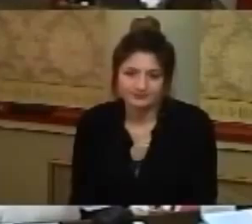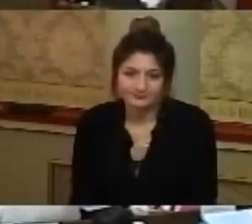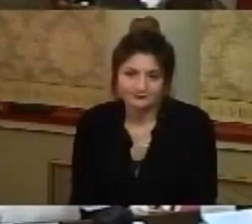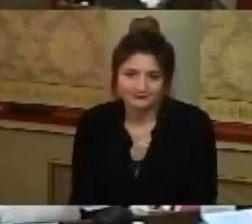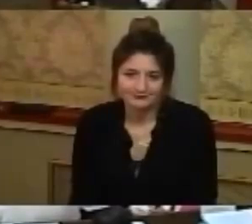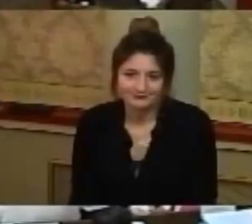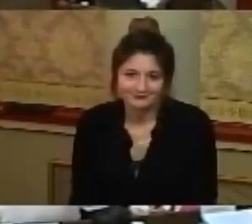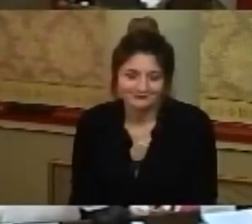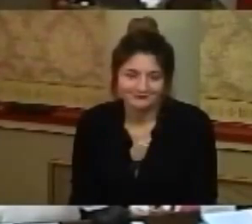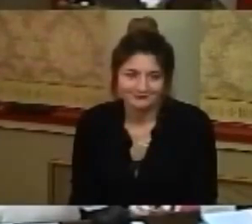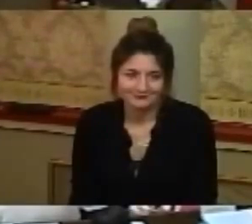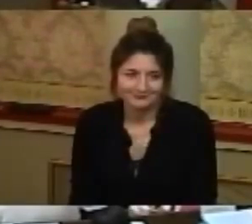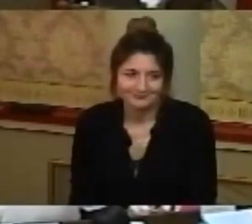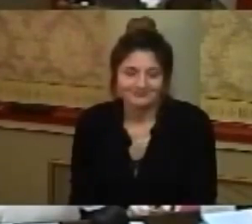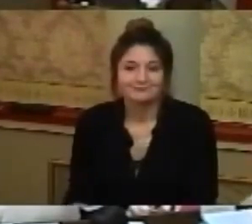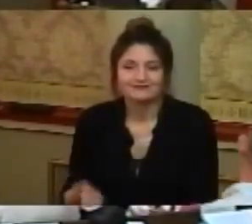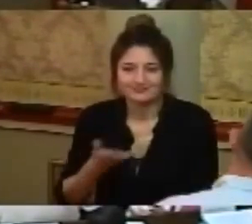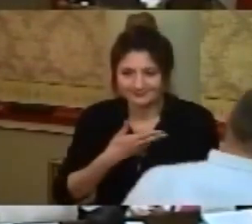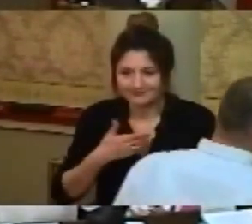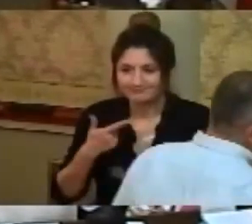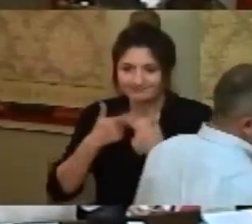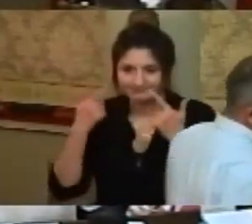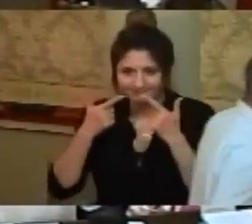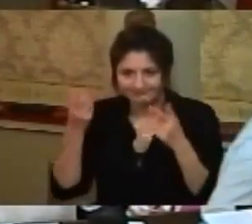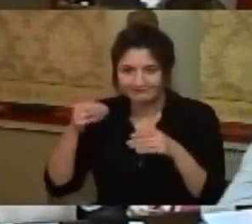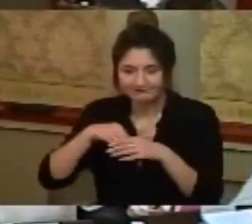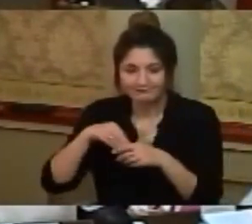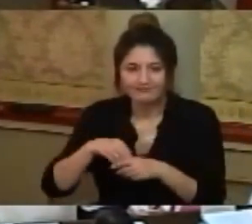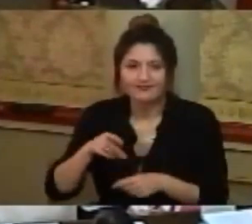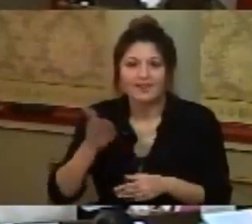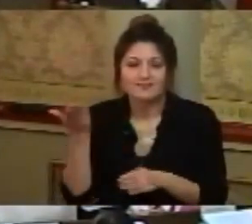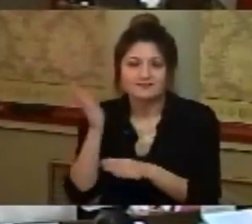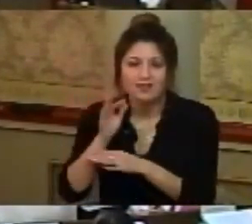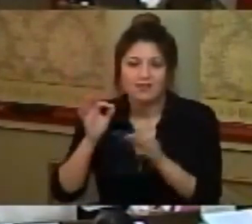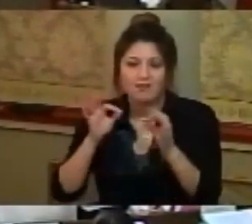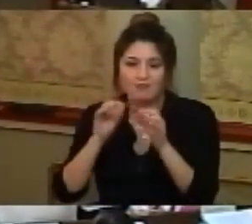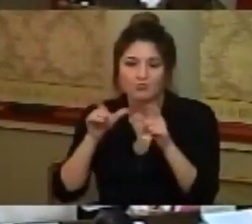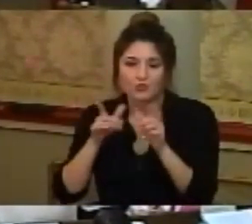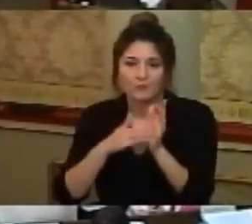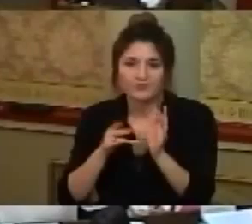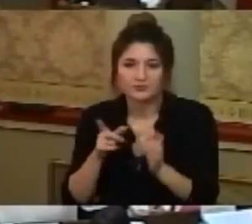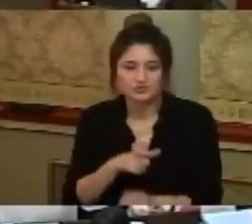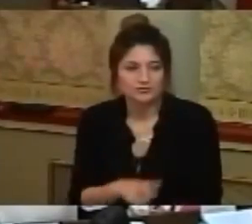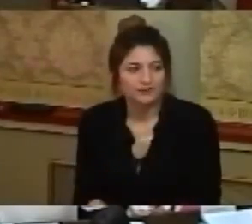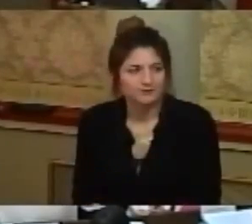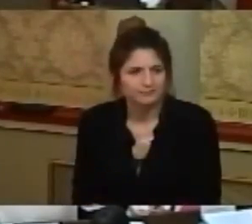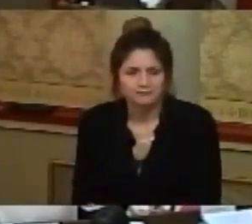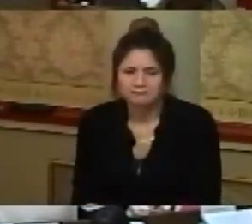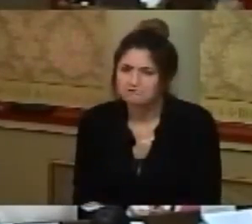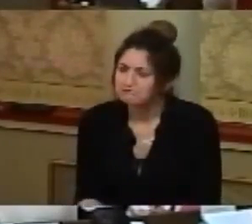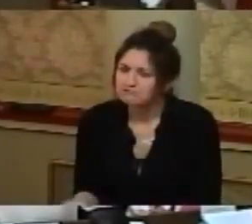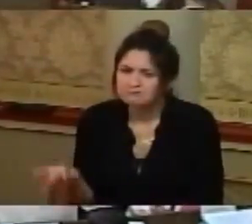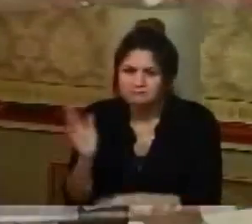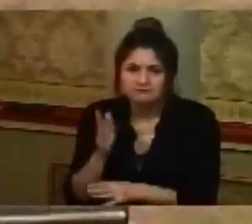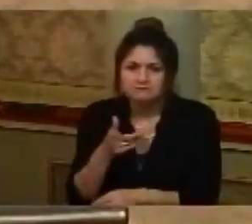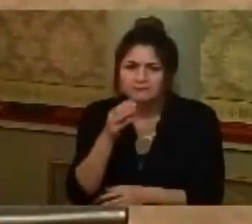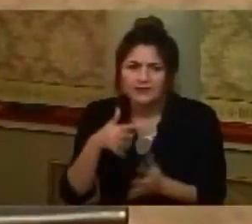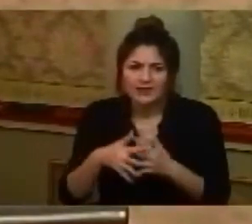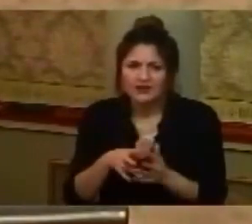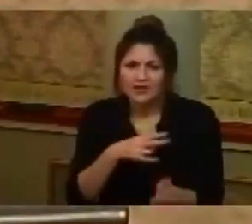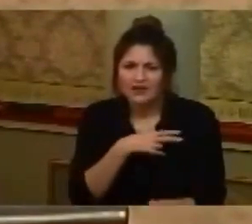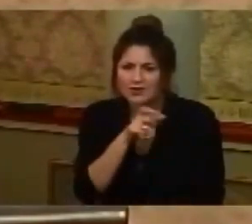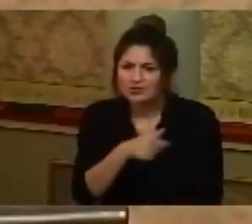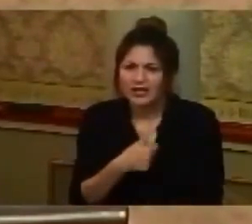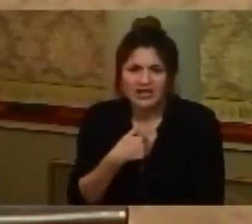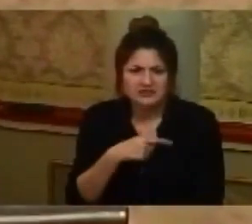Dopunsko pojašnjenje, zastupnik Brumnić. Poštovani gradonačelniče, ja moram priznat, ne sjećam se da sam bio na Branimirova